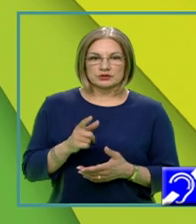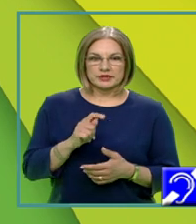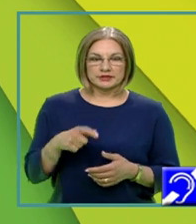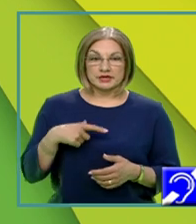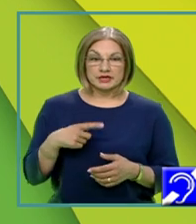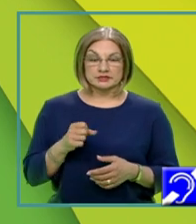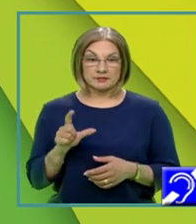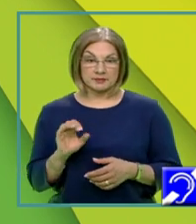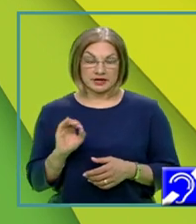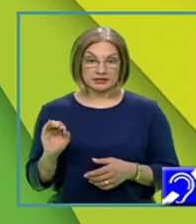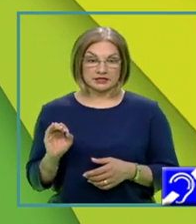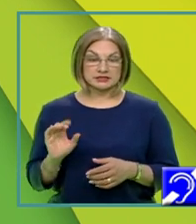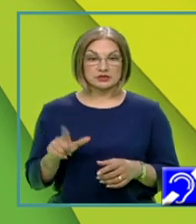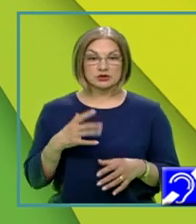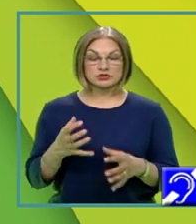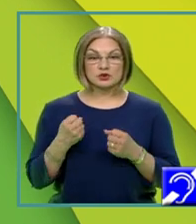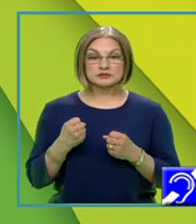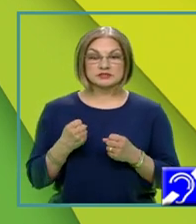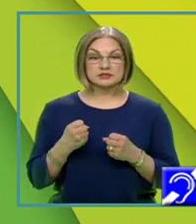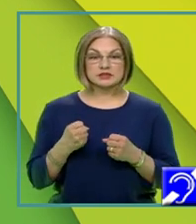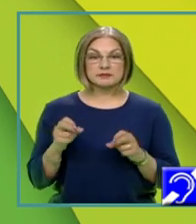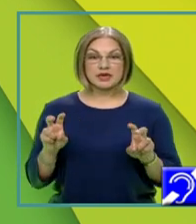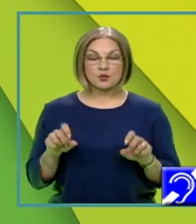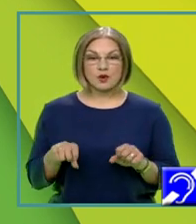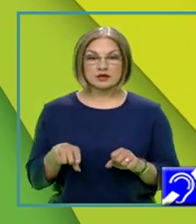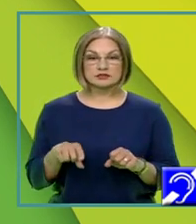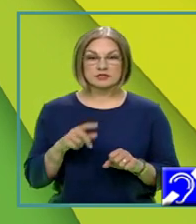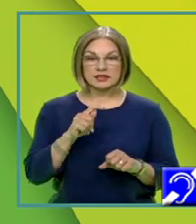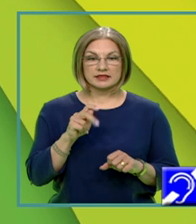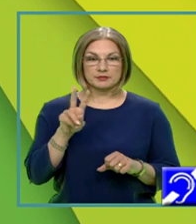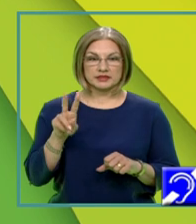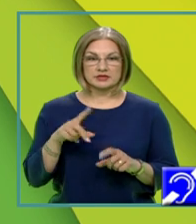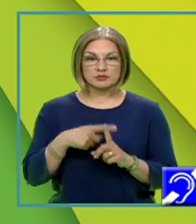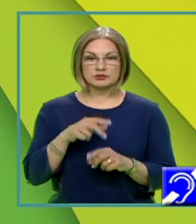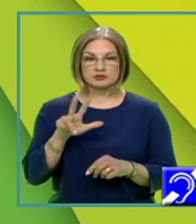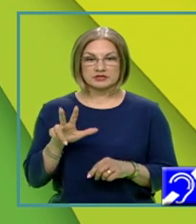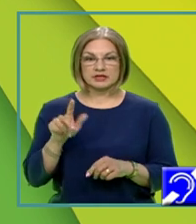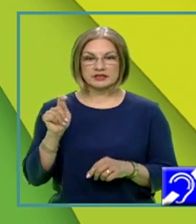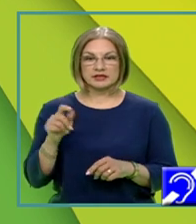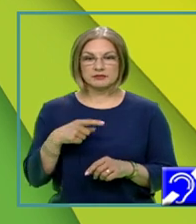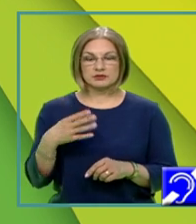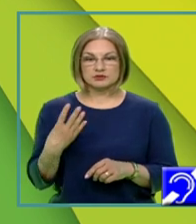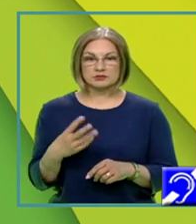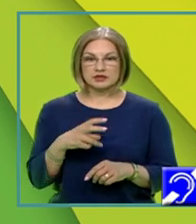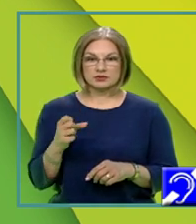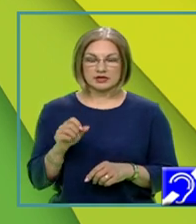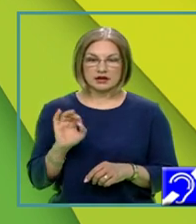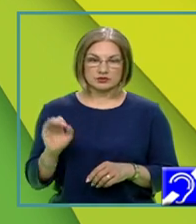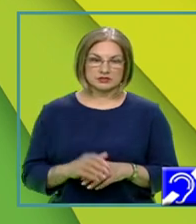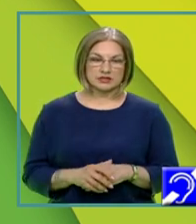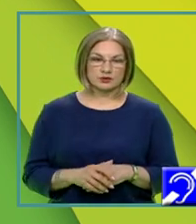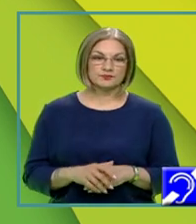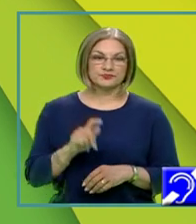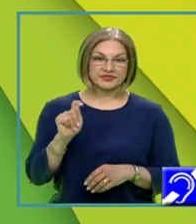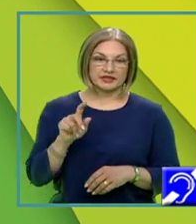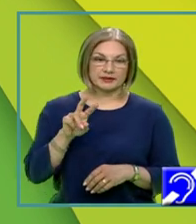drag decât 0 vom obține ecuația te pătrat plus trei terminus patru egal cu zero se pătrat provine